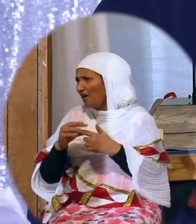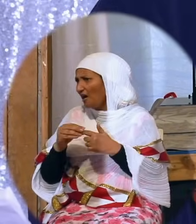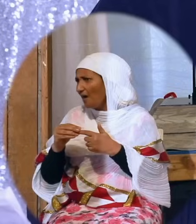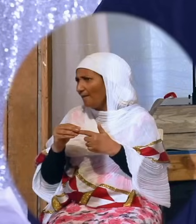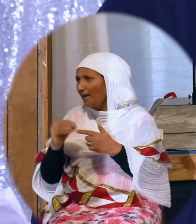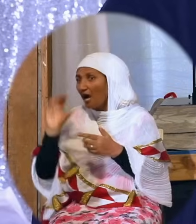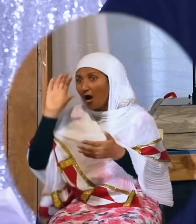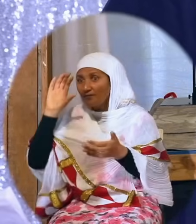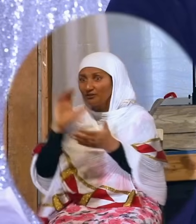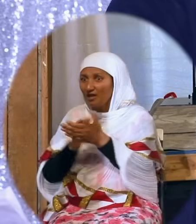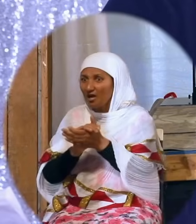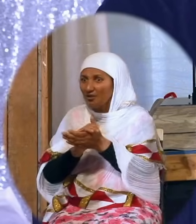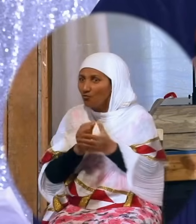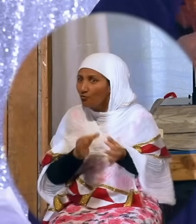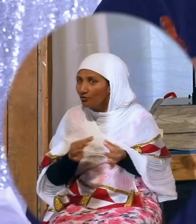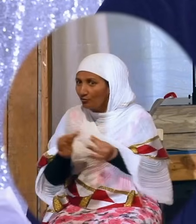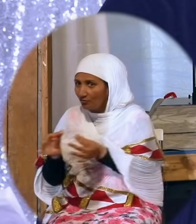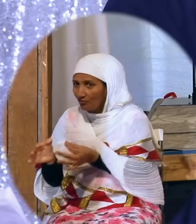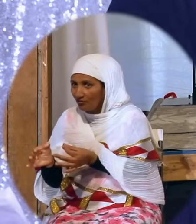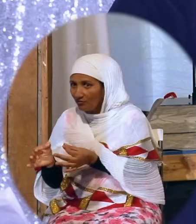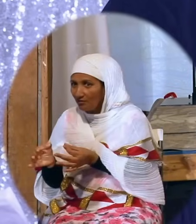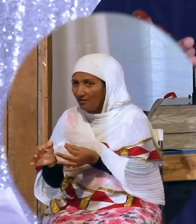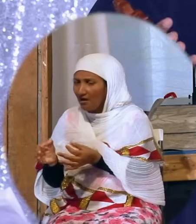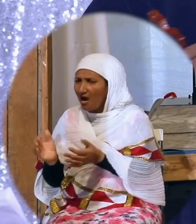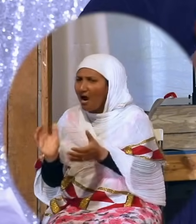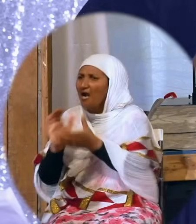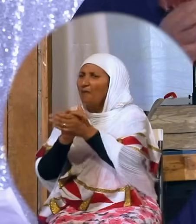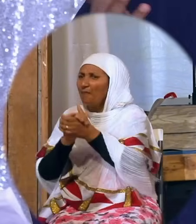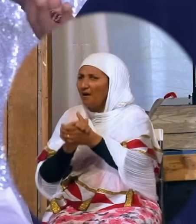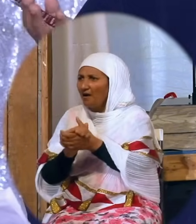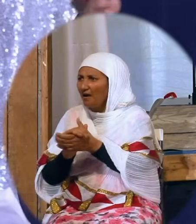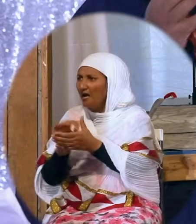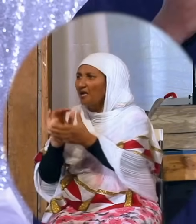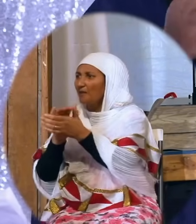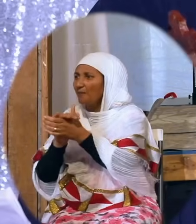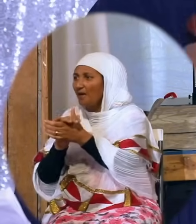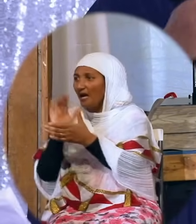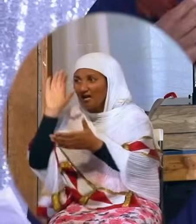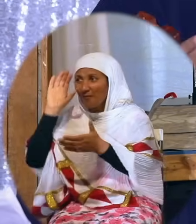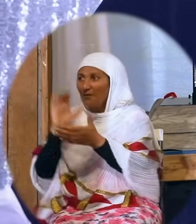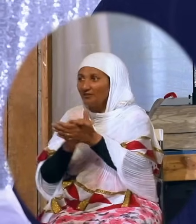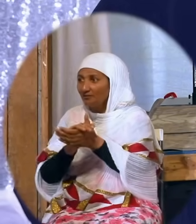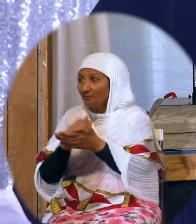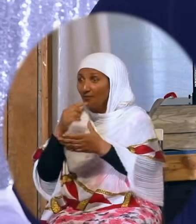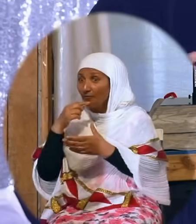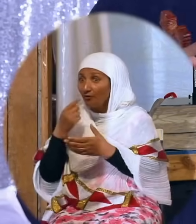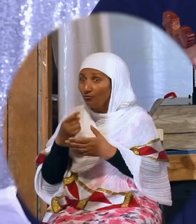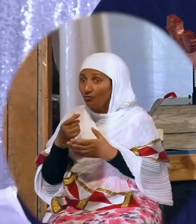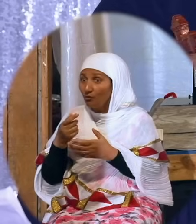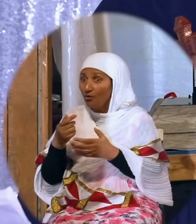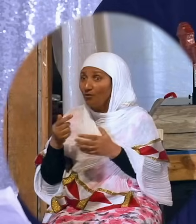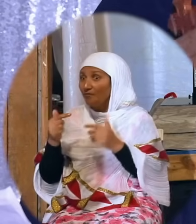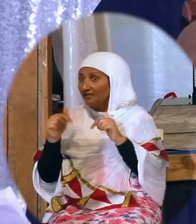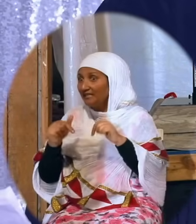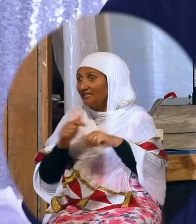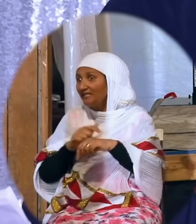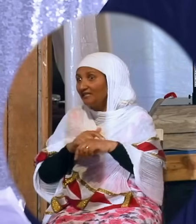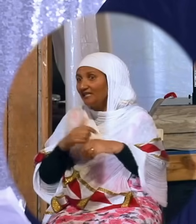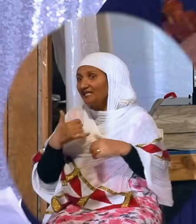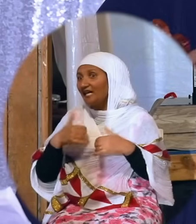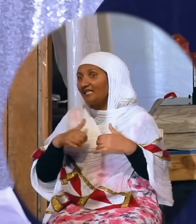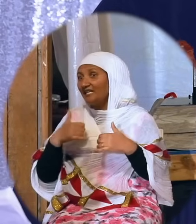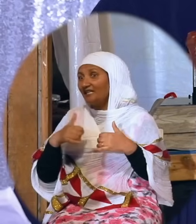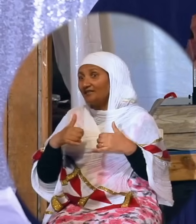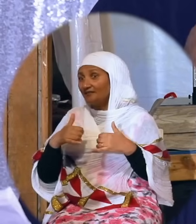ይወሰኑ አገቡ አገባ አገባች መባል ራሱ መታደል ነው በዚህ ጊዜ ወደሚል